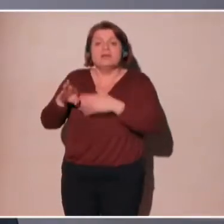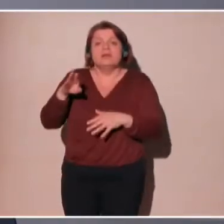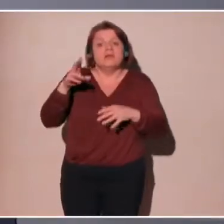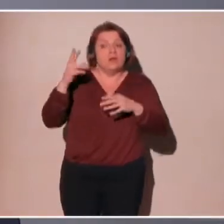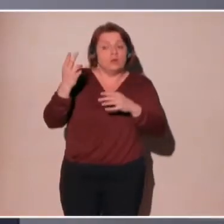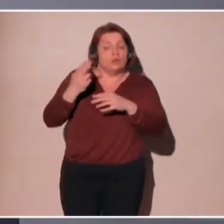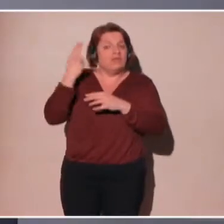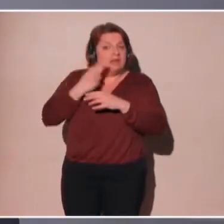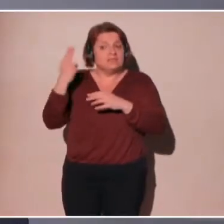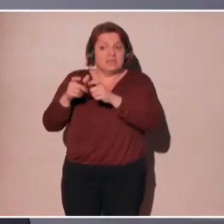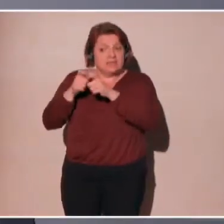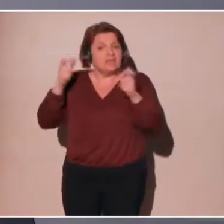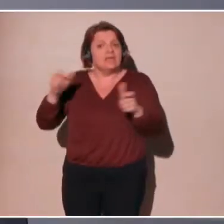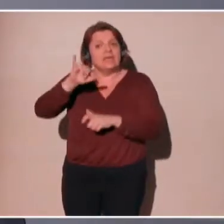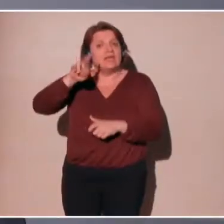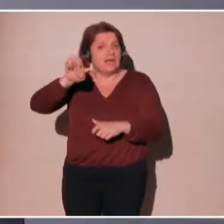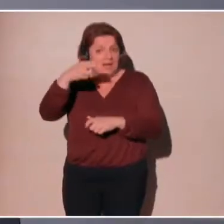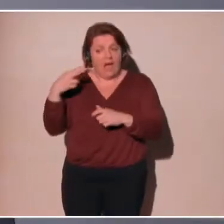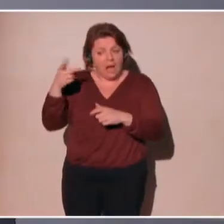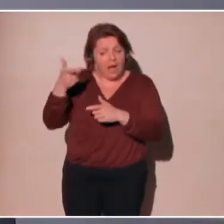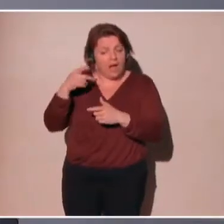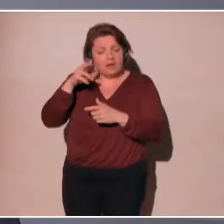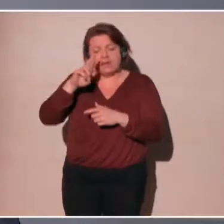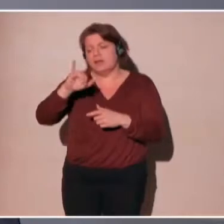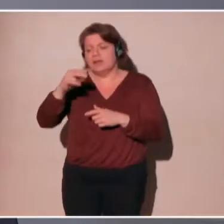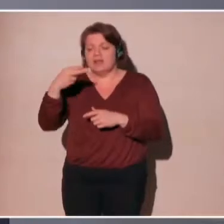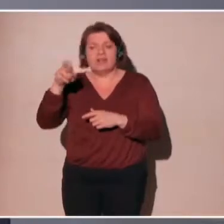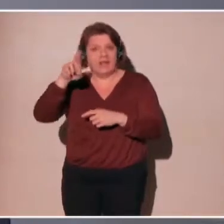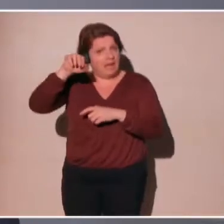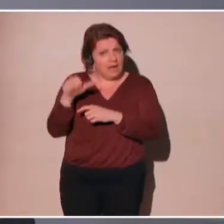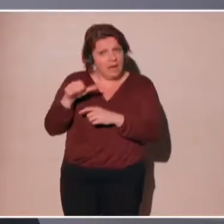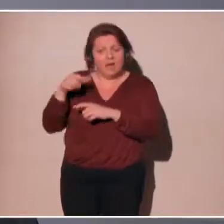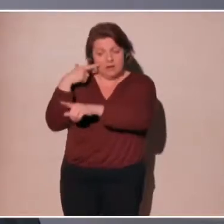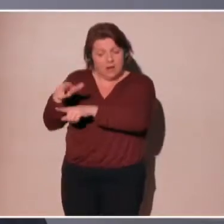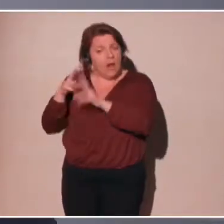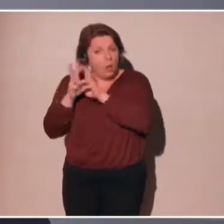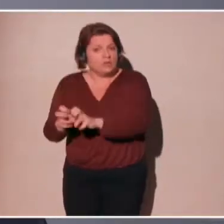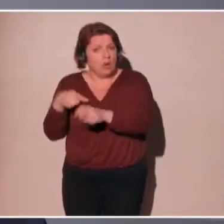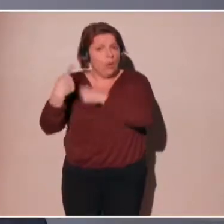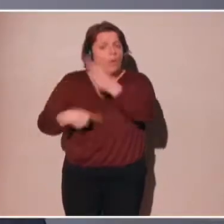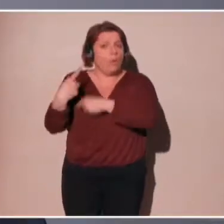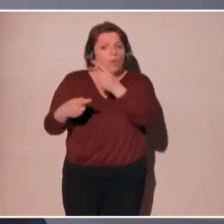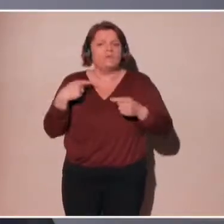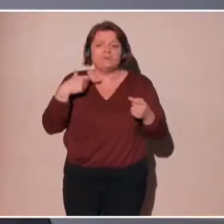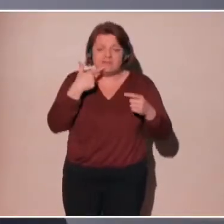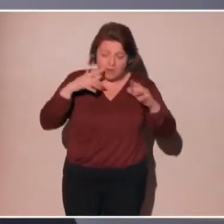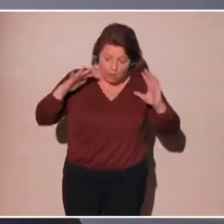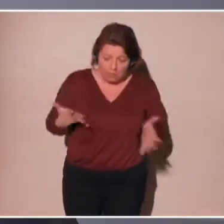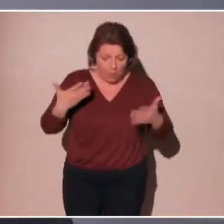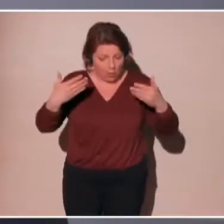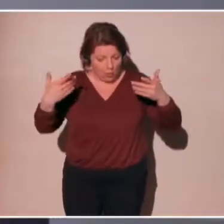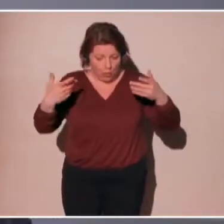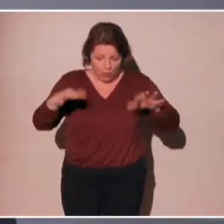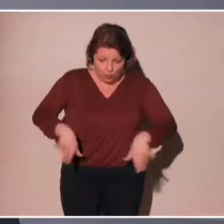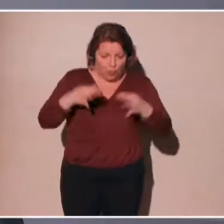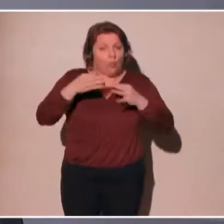mais aussi dans d'autres laboratoires, de comment on peut se donner les outils pour être capable de permettre à un humain de